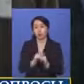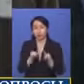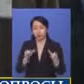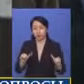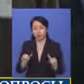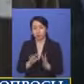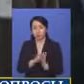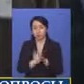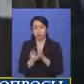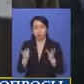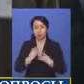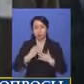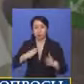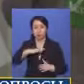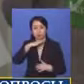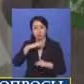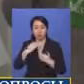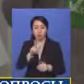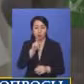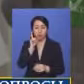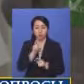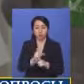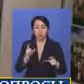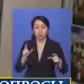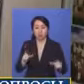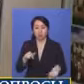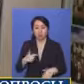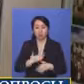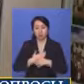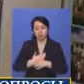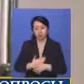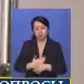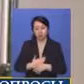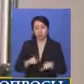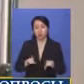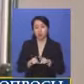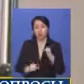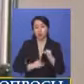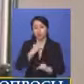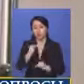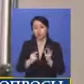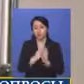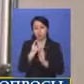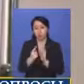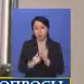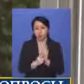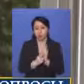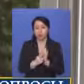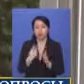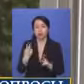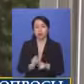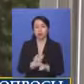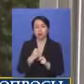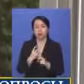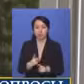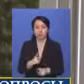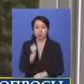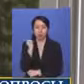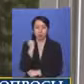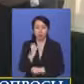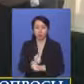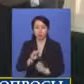села, нужно больше внимания уделять молодежи и всячески ее поддерживать. Также обсуждался вопрос о продовольственной безопасности.